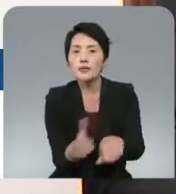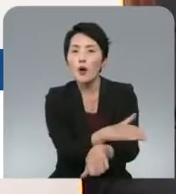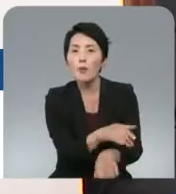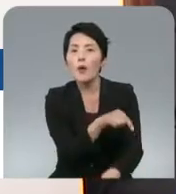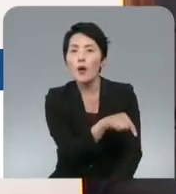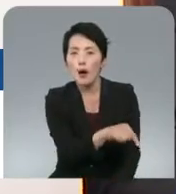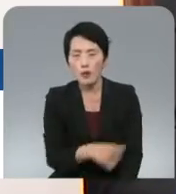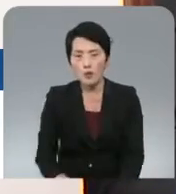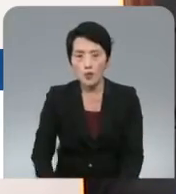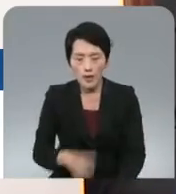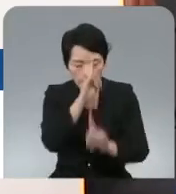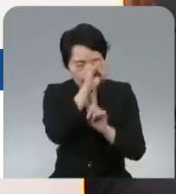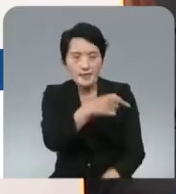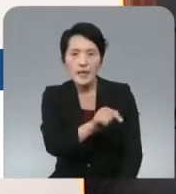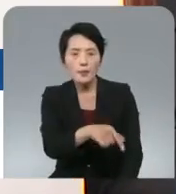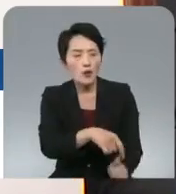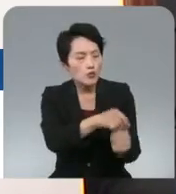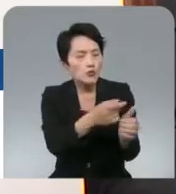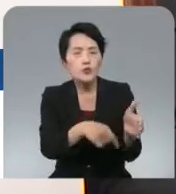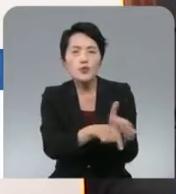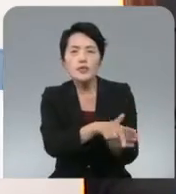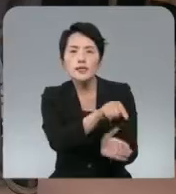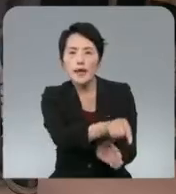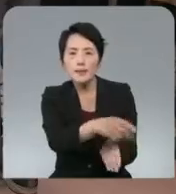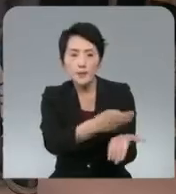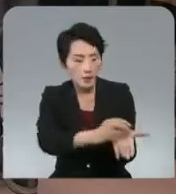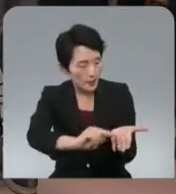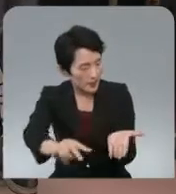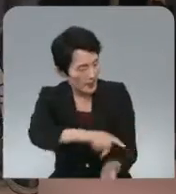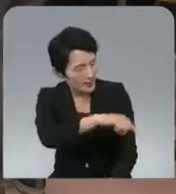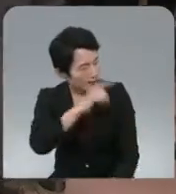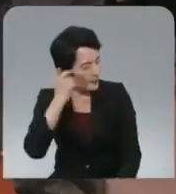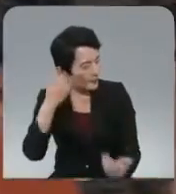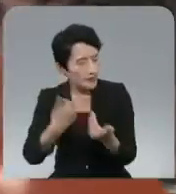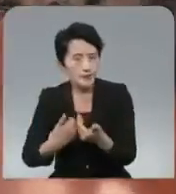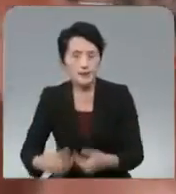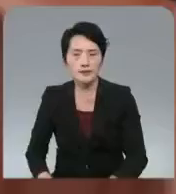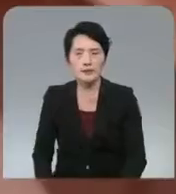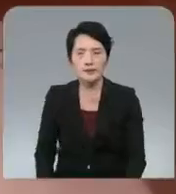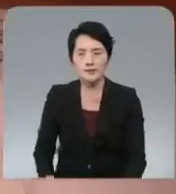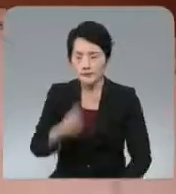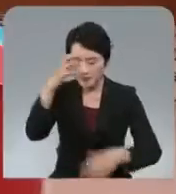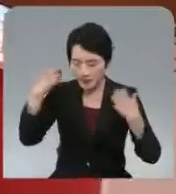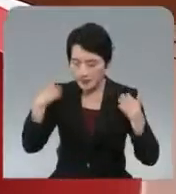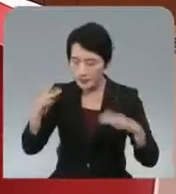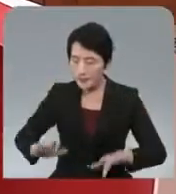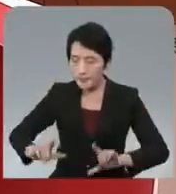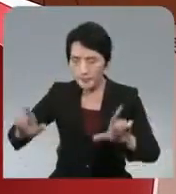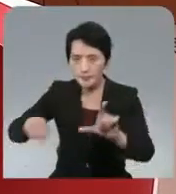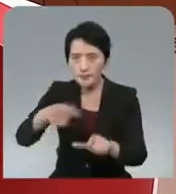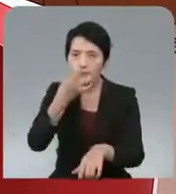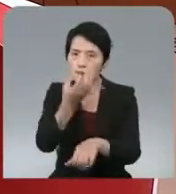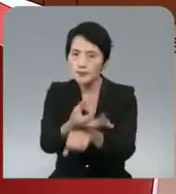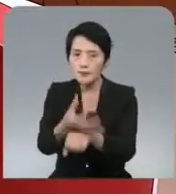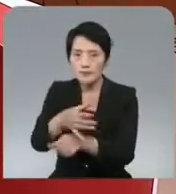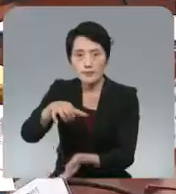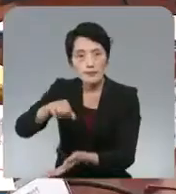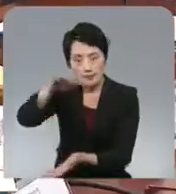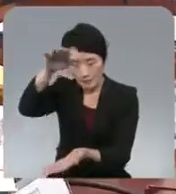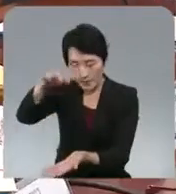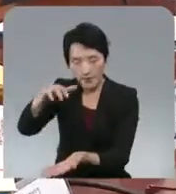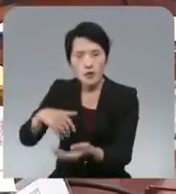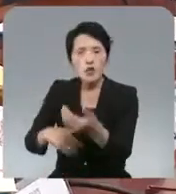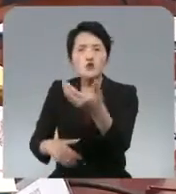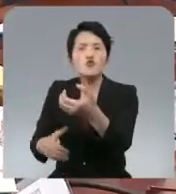est supérieure de plus de 3% à celle initialement prévue ou encore si son cours chute de plus de 5% par rapport à la moyenne